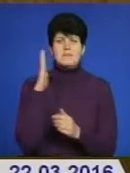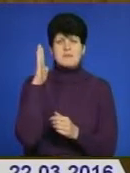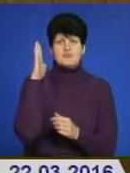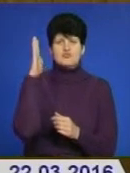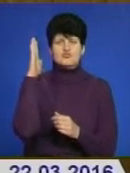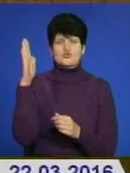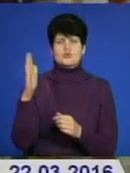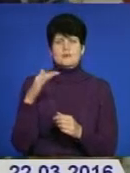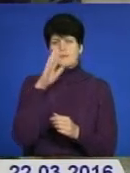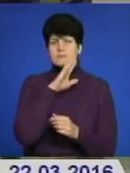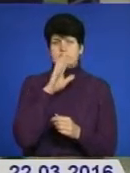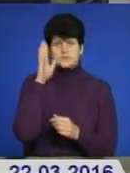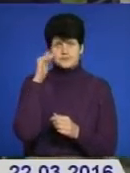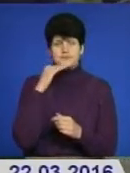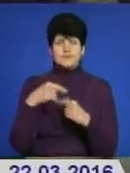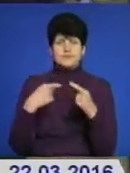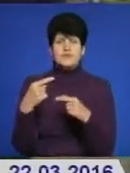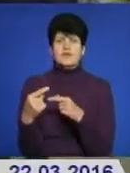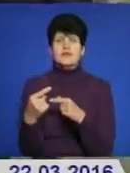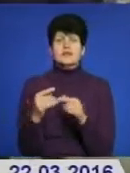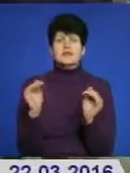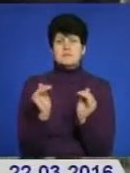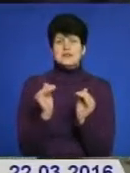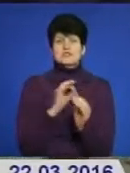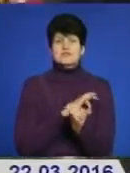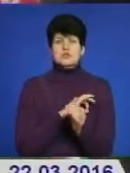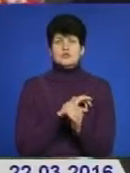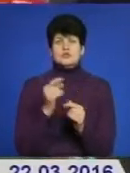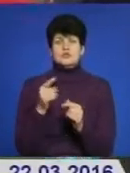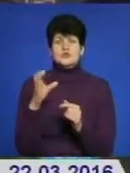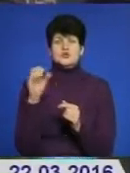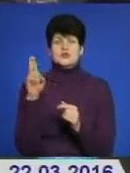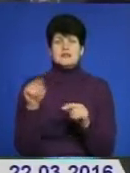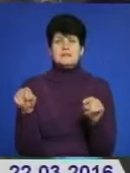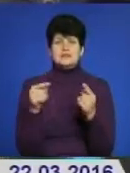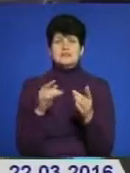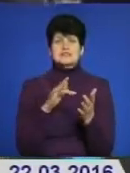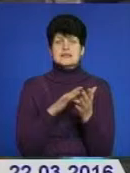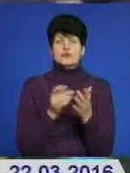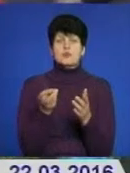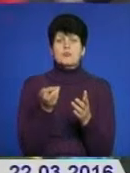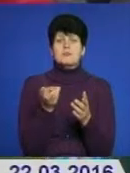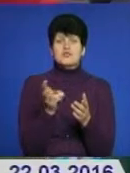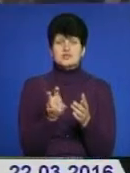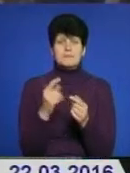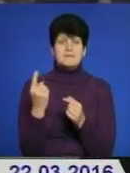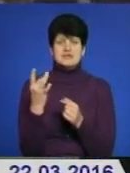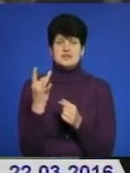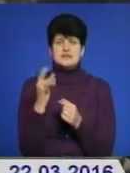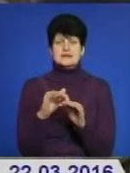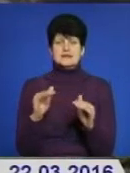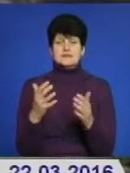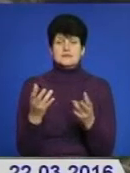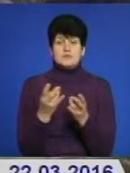наших рідних батьків. Найменші вихованці Тернопільського обласного соціально-реабілітаційного центру завітали до правоохоронців вперше. Дітям